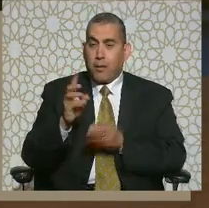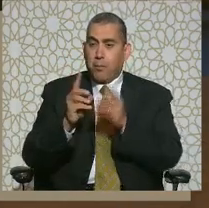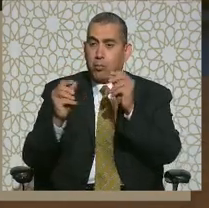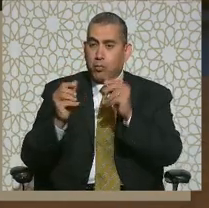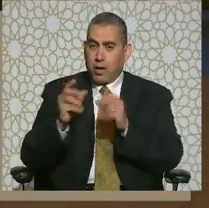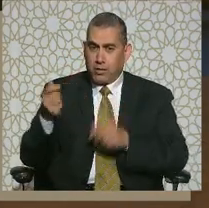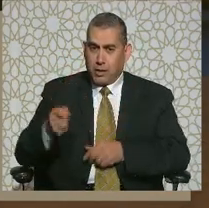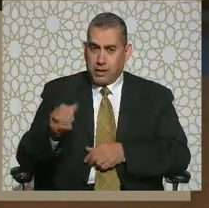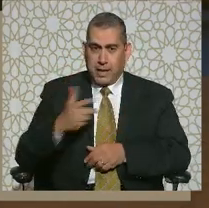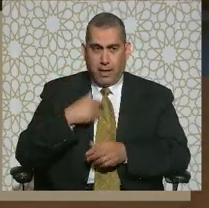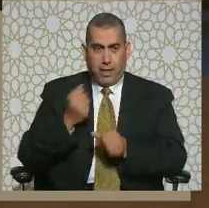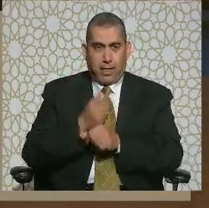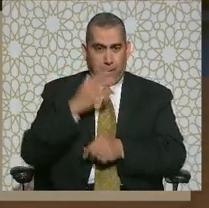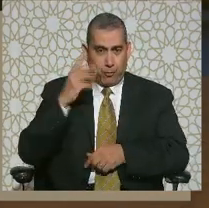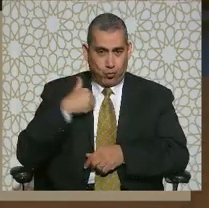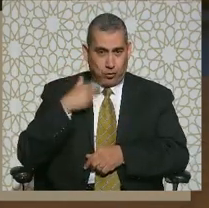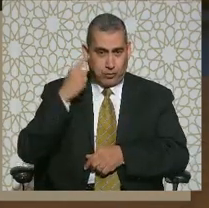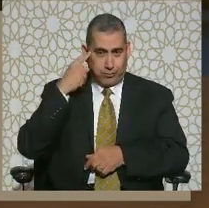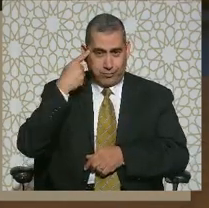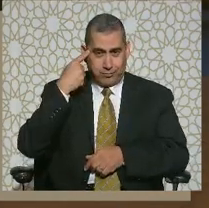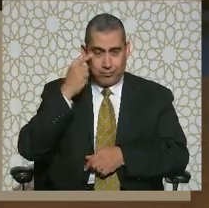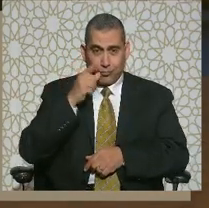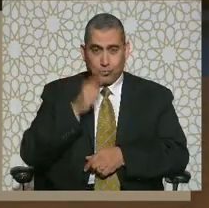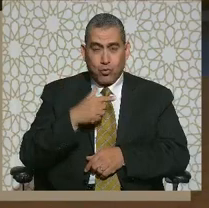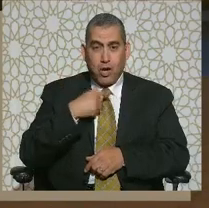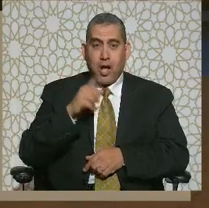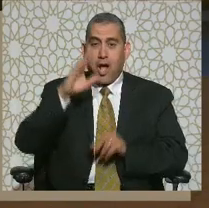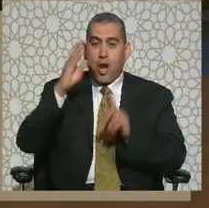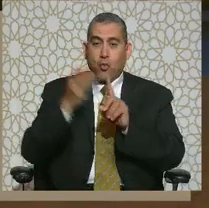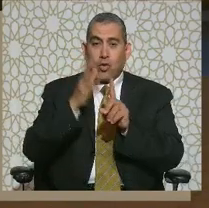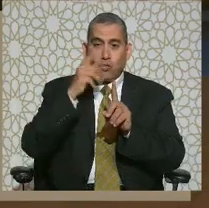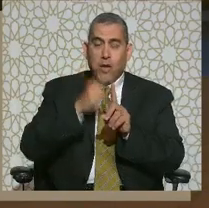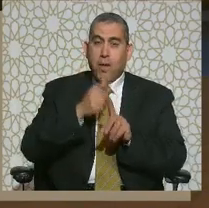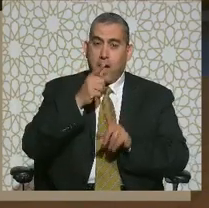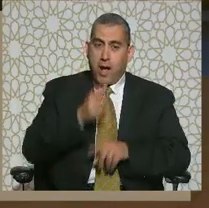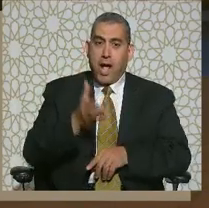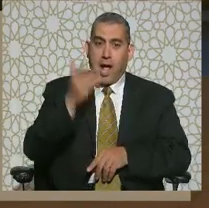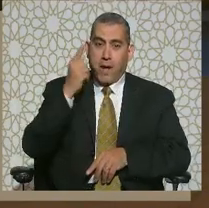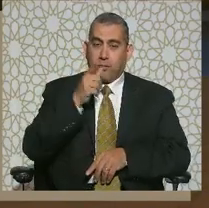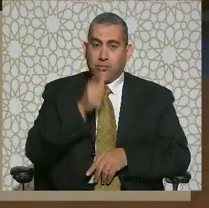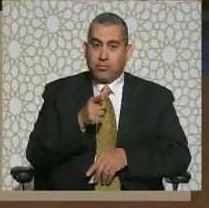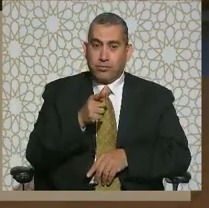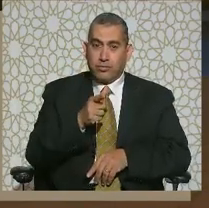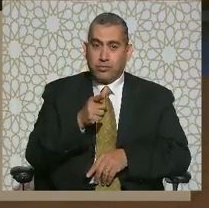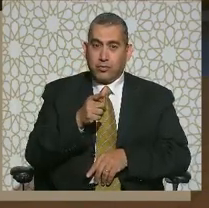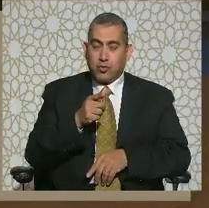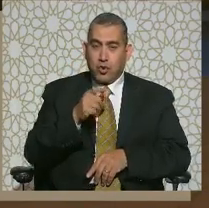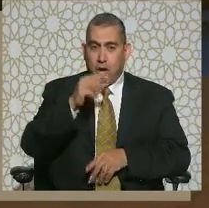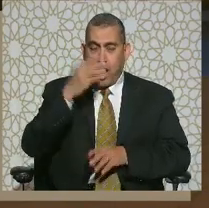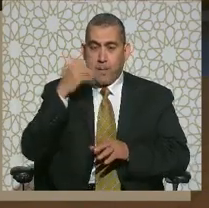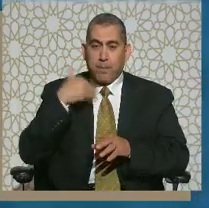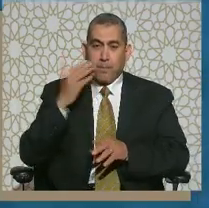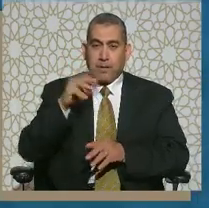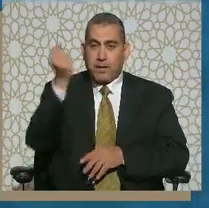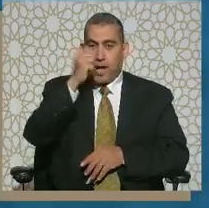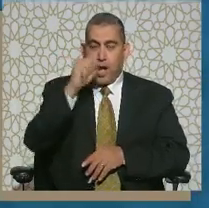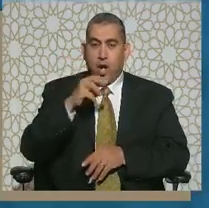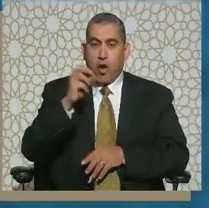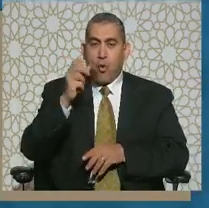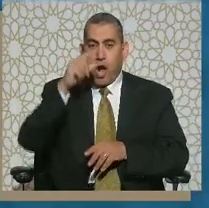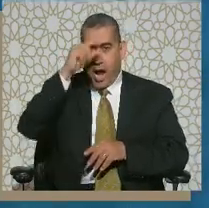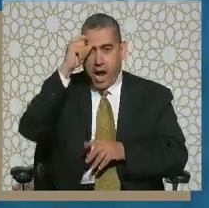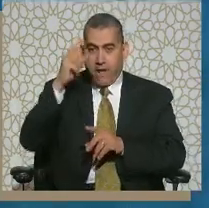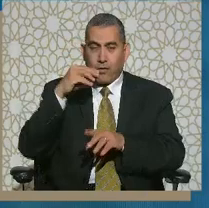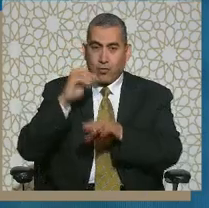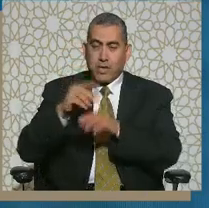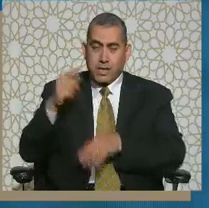يبقى عبث وده مش عبث ورسول الله قم كمان قتل قريش في بدر وقال لنا ان